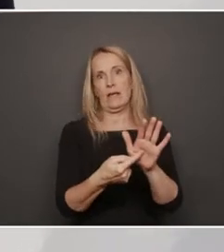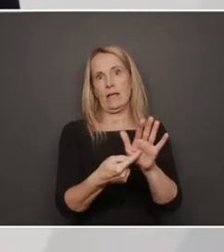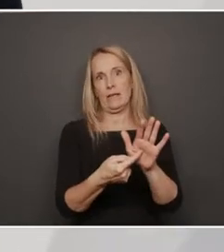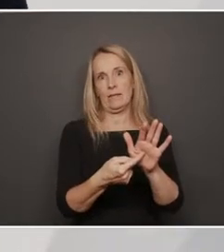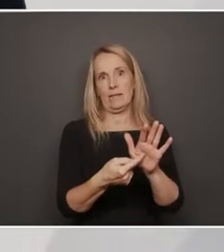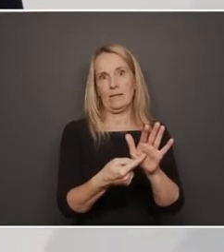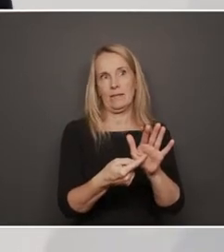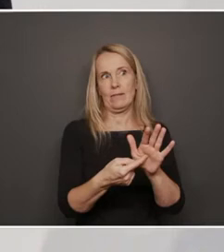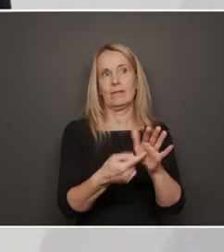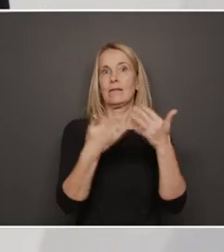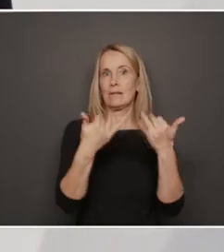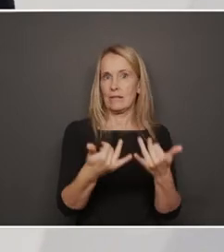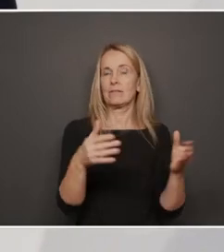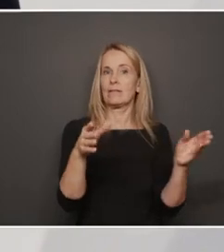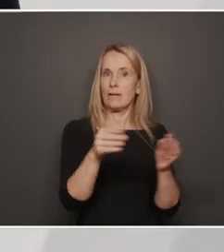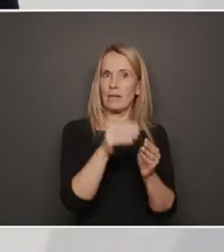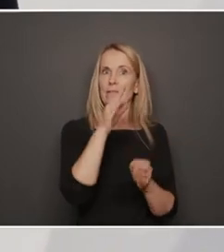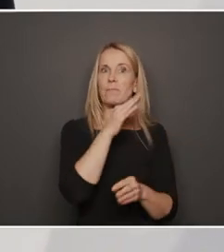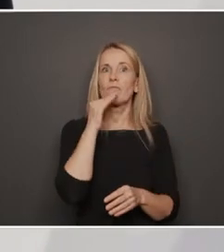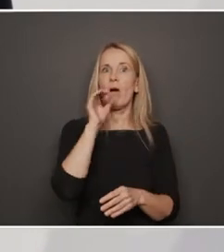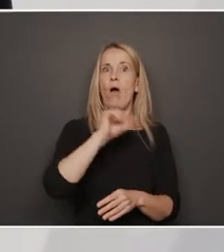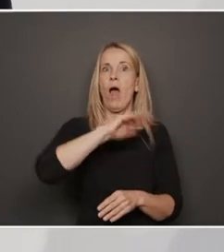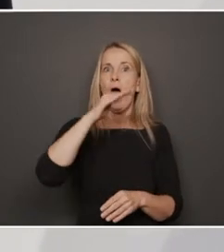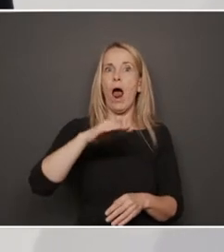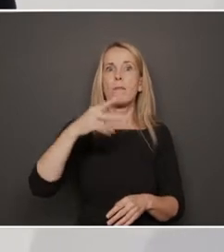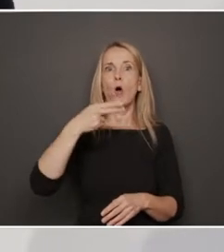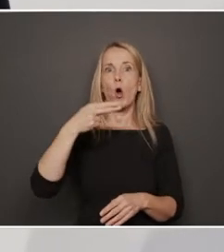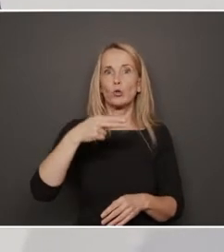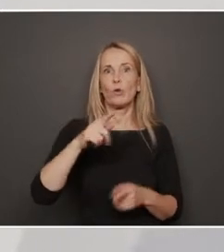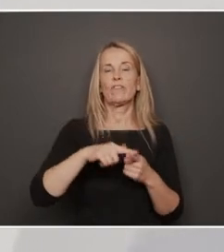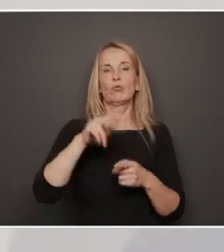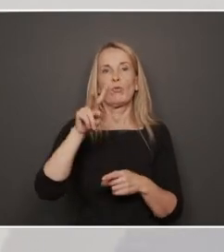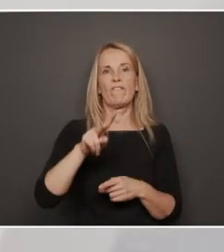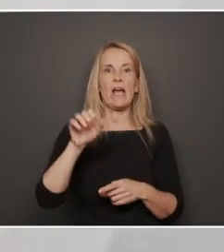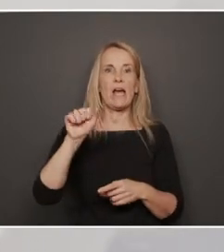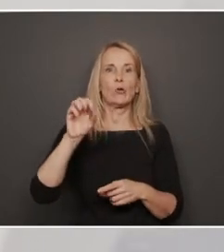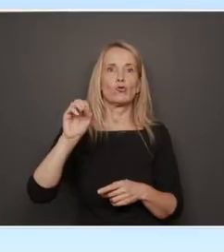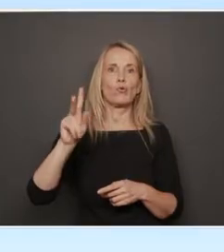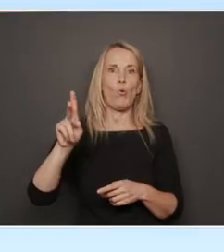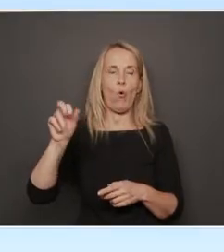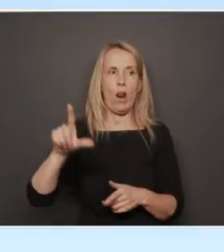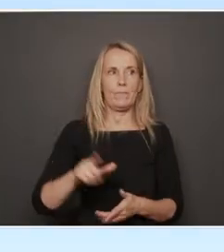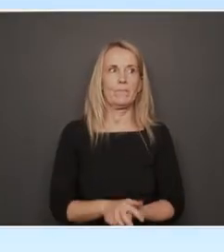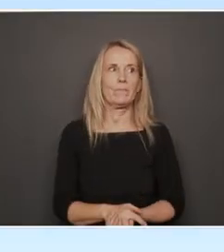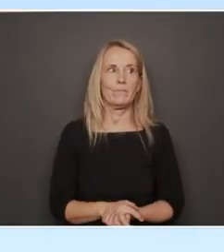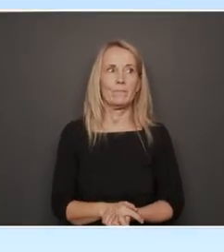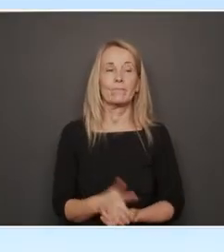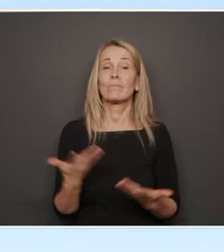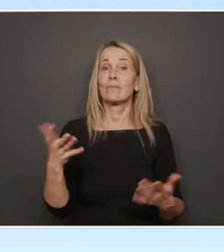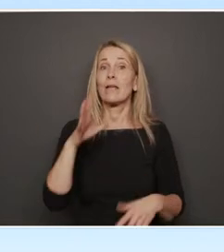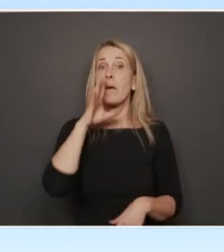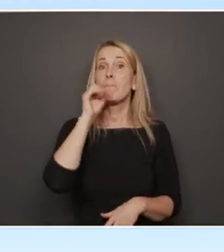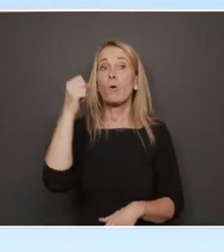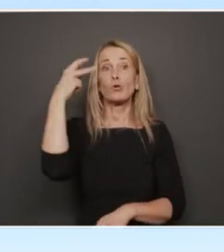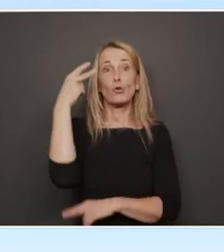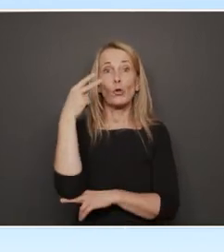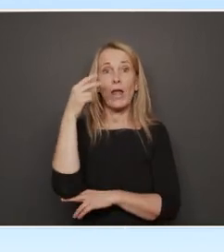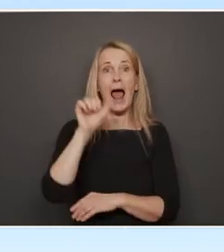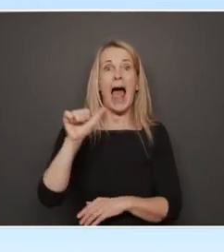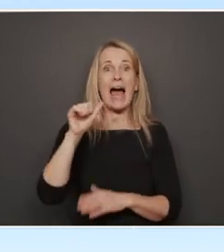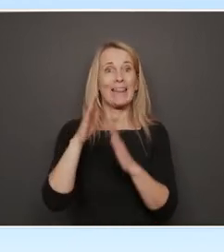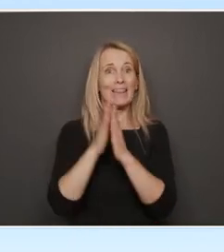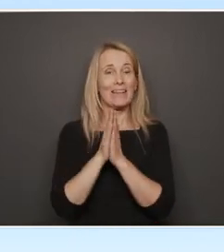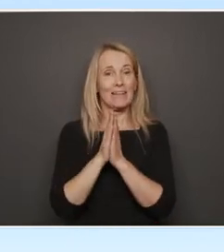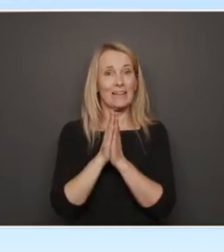darf ich wieder gemeinsam mit Angelika Hoskowitz und Vera Sokol machen. Das Posthotel Achenkirch ist